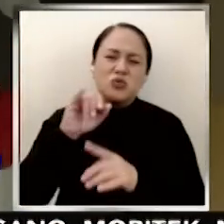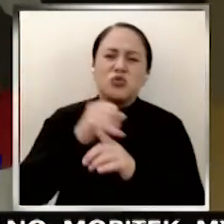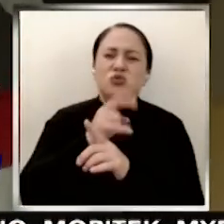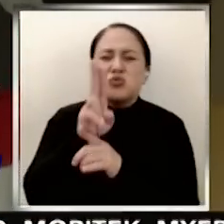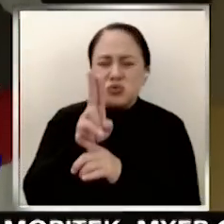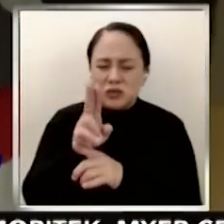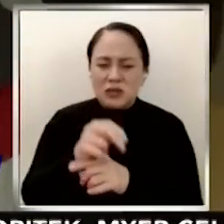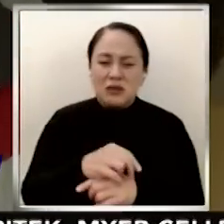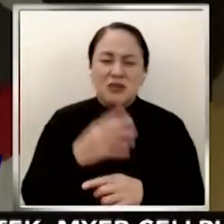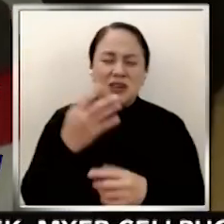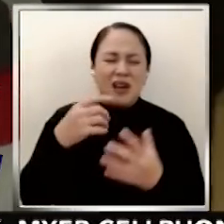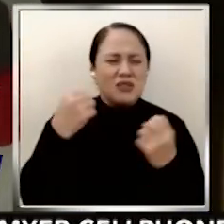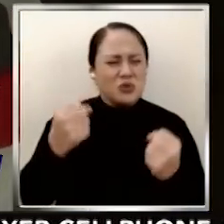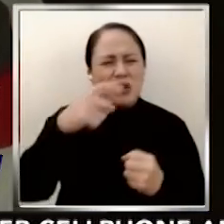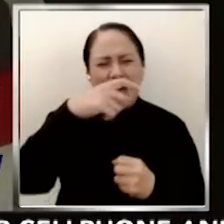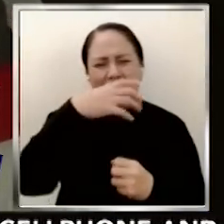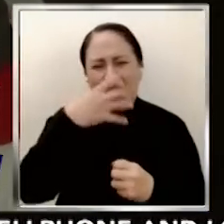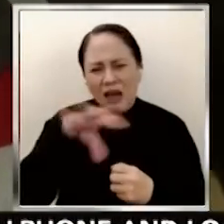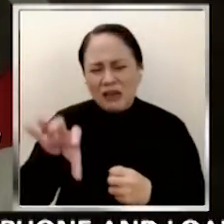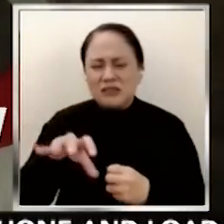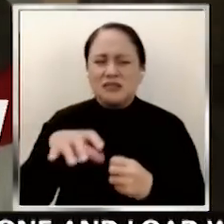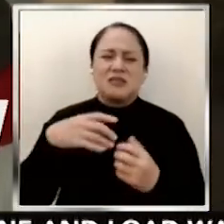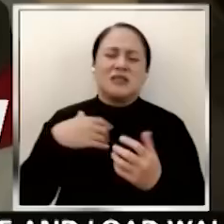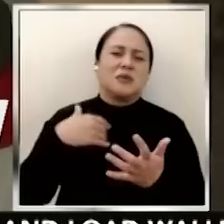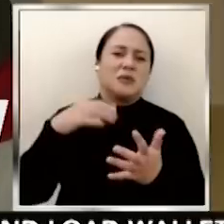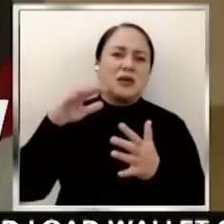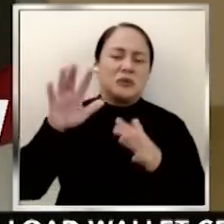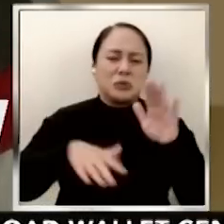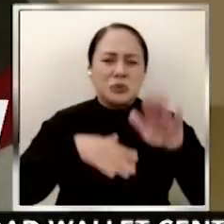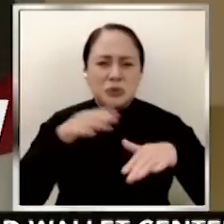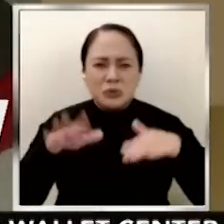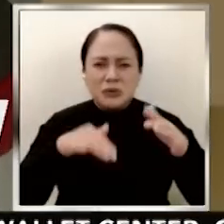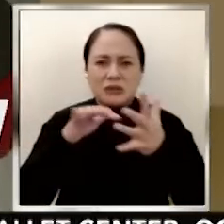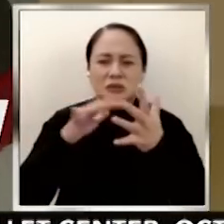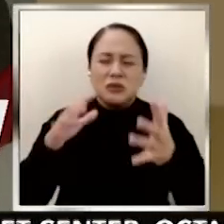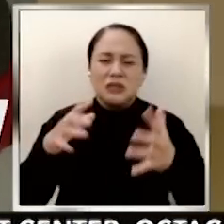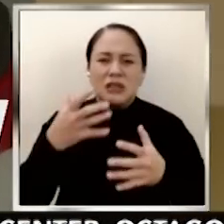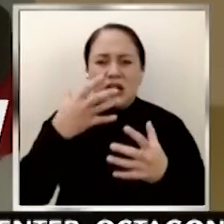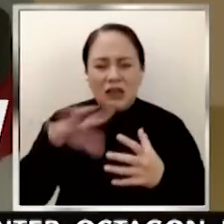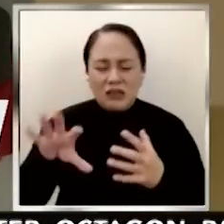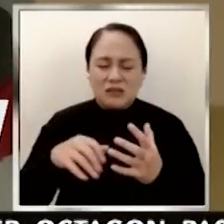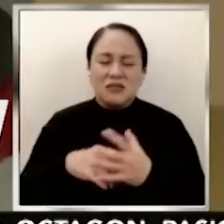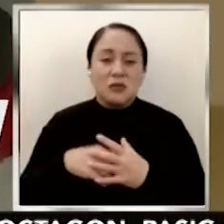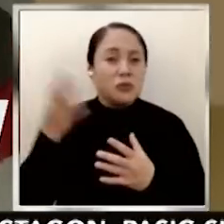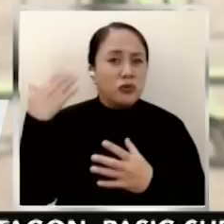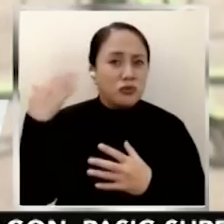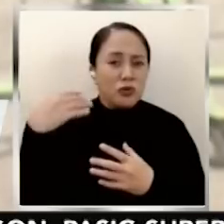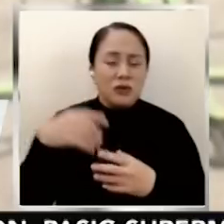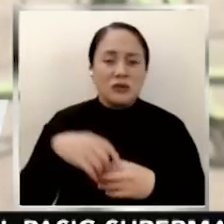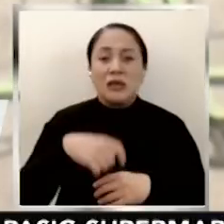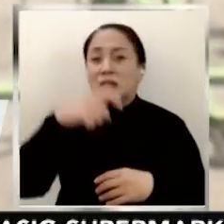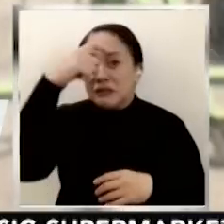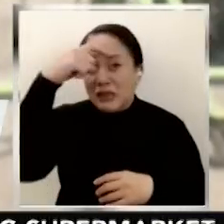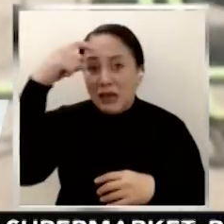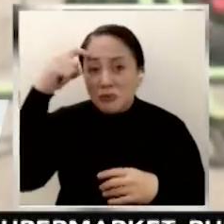lalakad yung mga bata, sobrang init. Dati kasi hindi naman ganun. Pag summer na, nasa loob lang ng bahay sila.